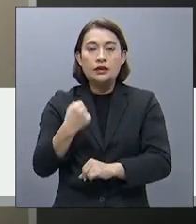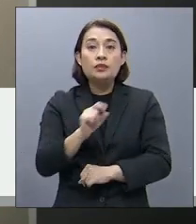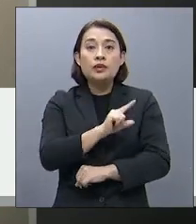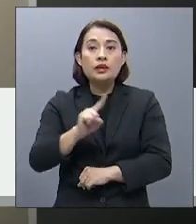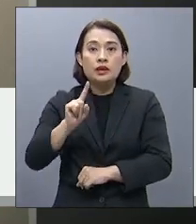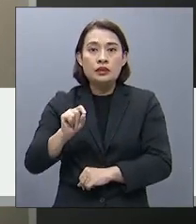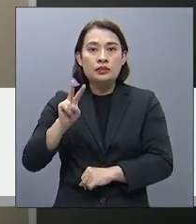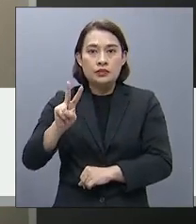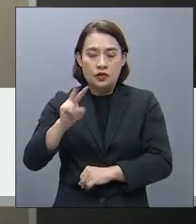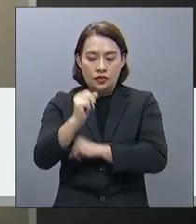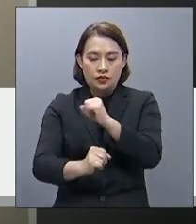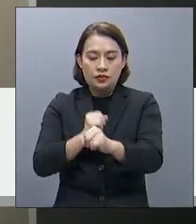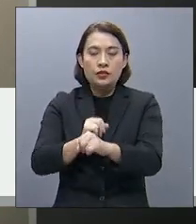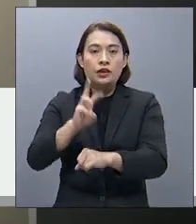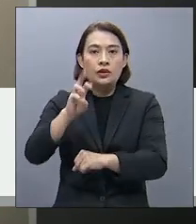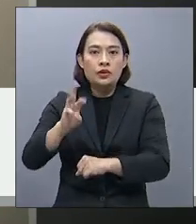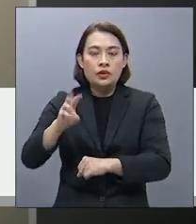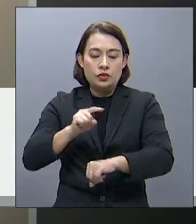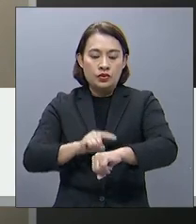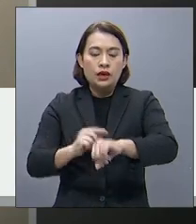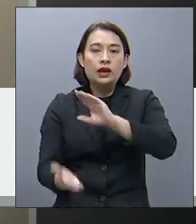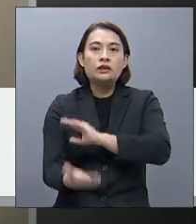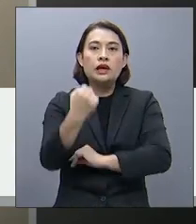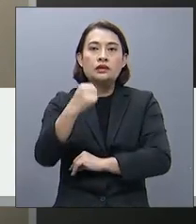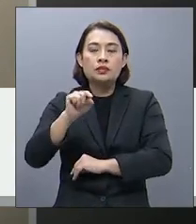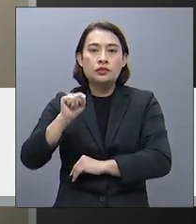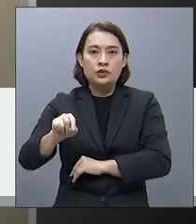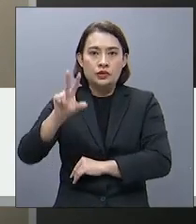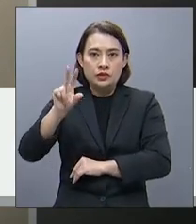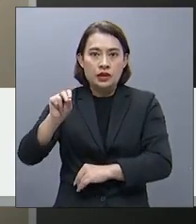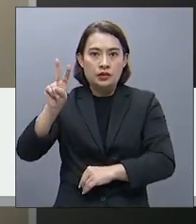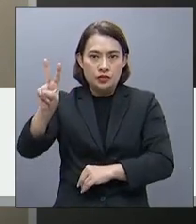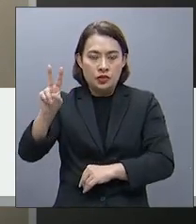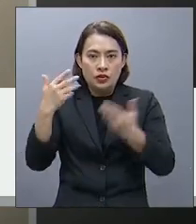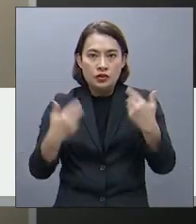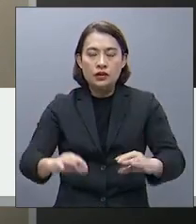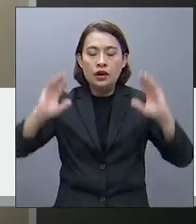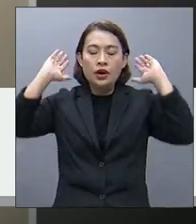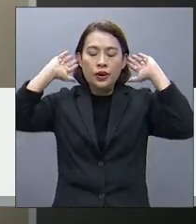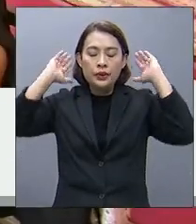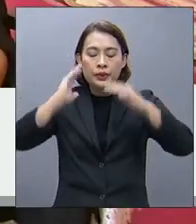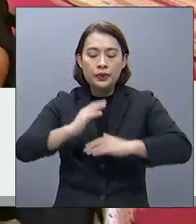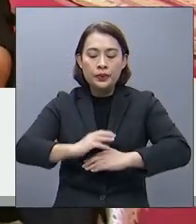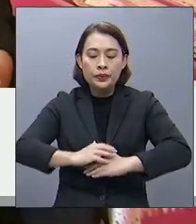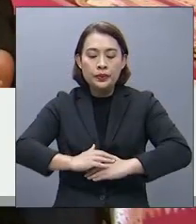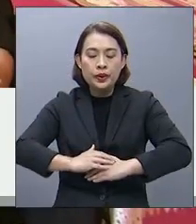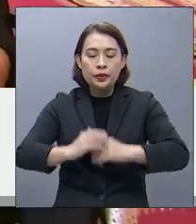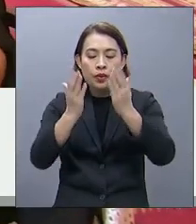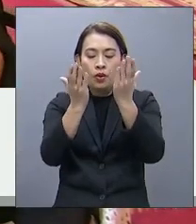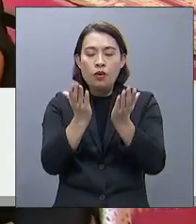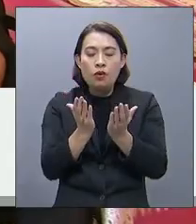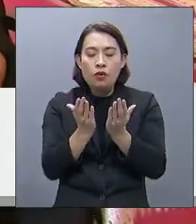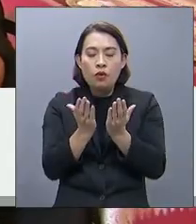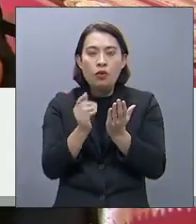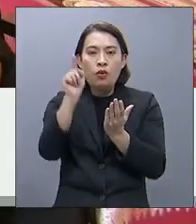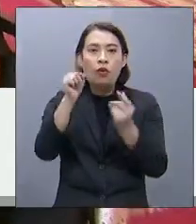2566เวลา 10:32นและจะจัดพิธีละหมาดยนาชะอังจันทร์ที่